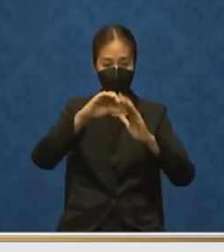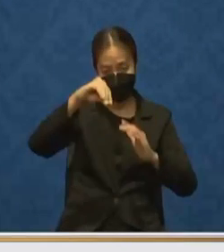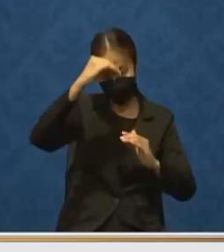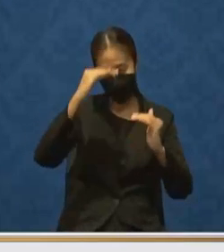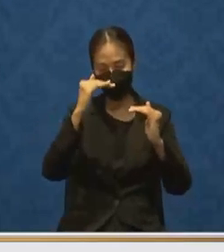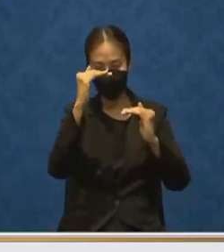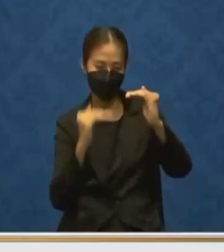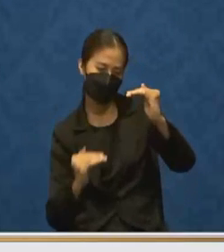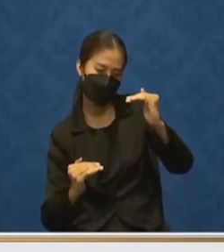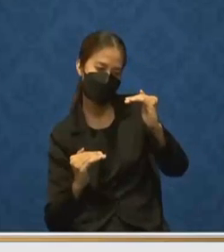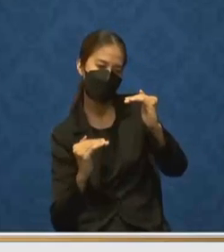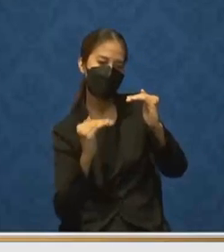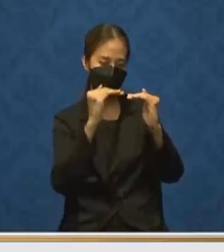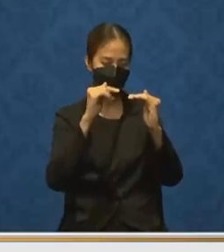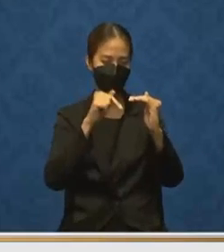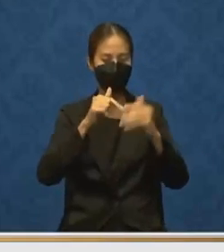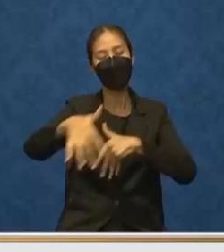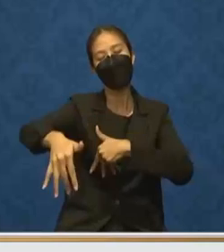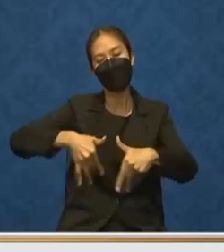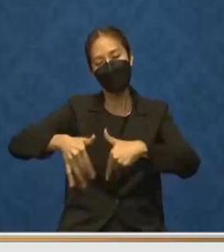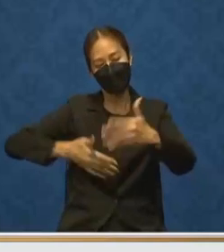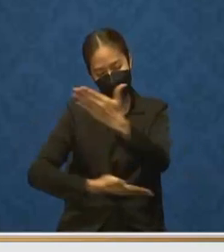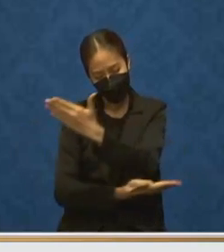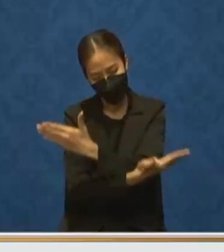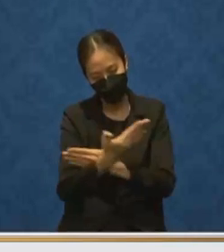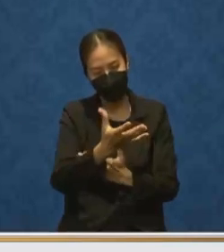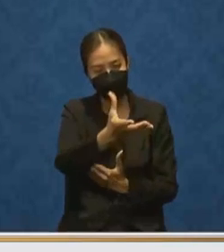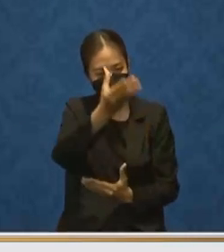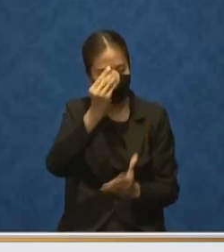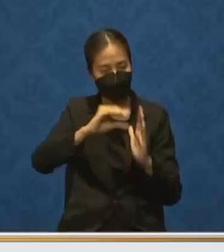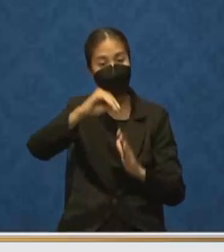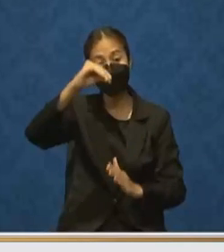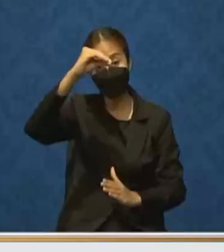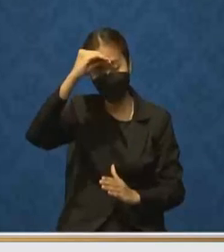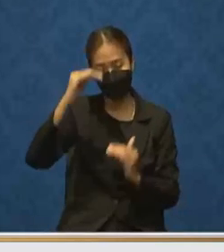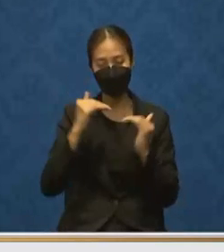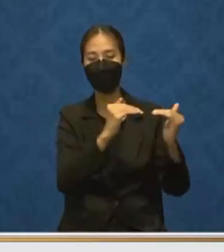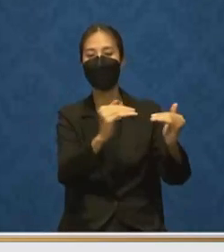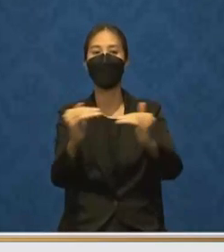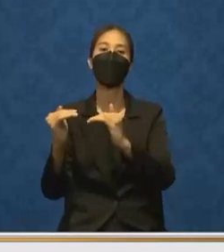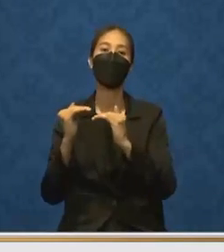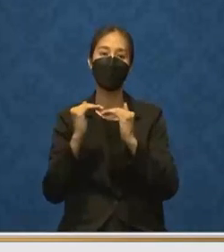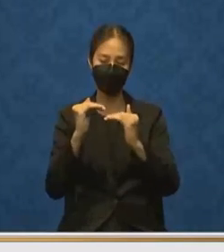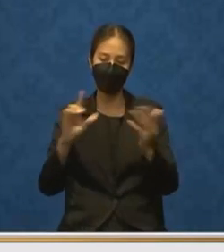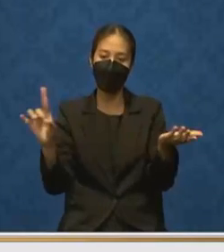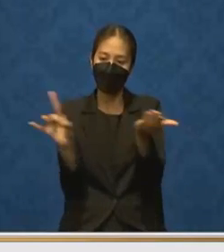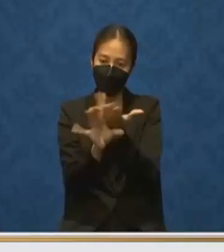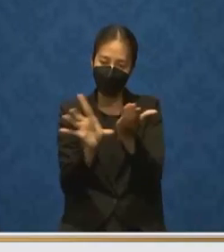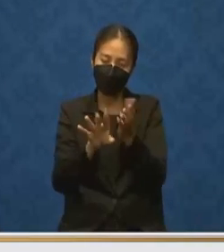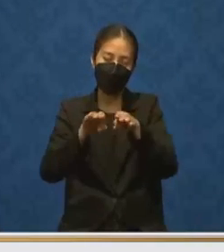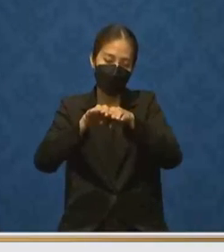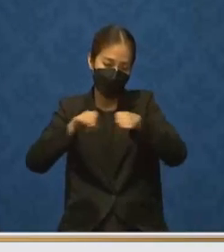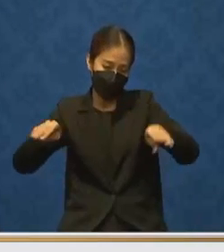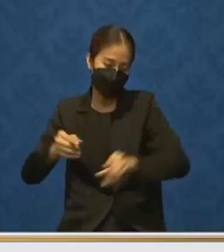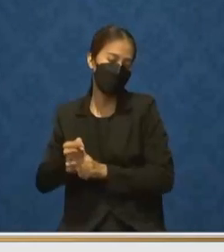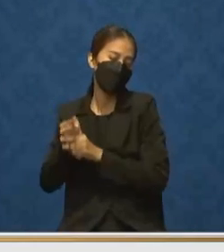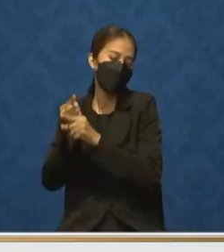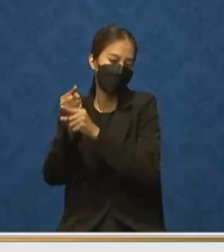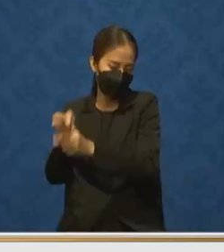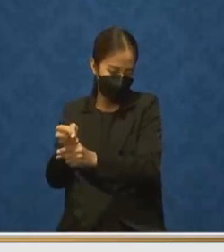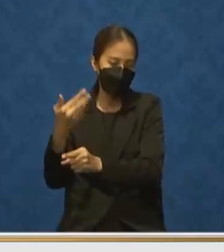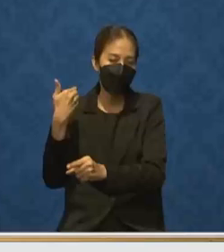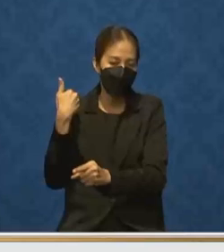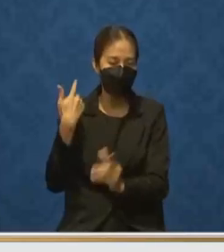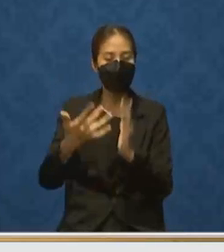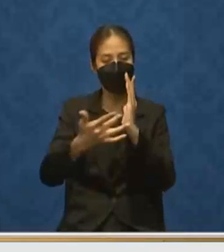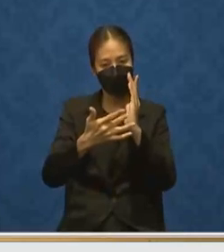ไทยประชาชนทุกคนมีโอกาสได้รับการศึกษาอย่างเท่าเทียมและทั่วถึงและมีคุณภาพตามมาตรฐานโดยใช้เทคโนโลยีทางไกลผ่